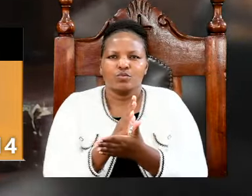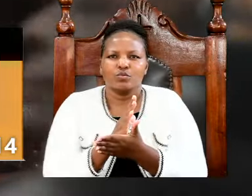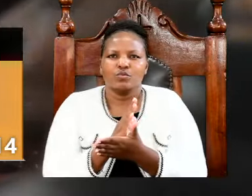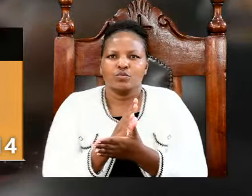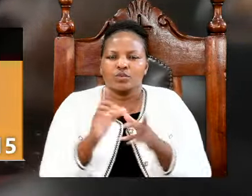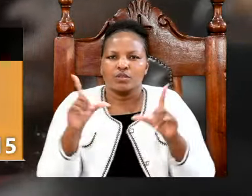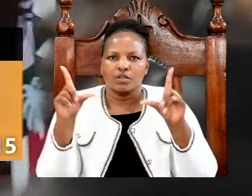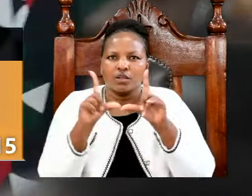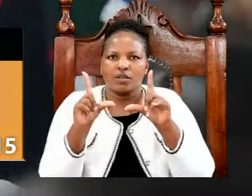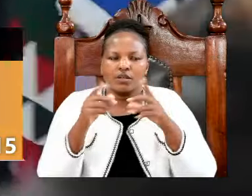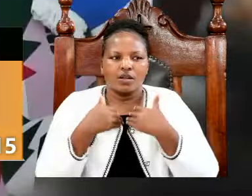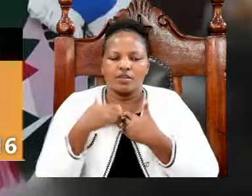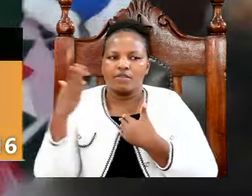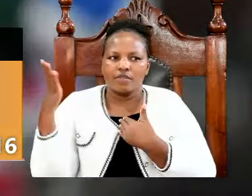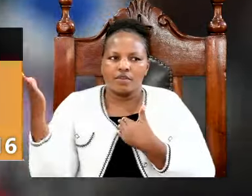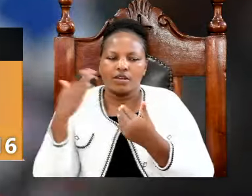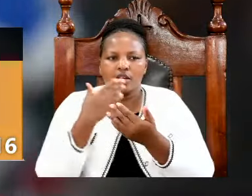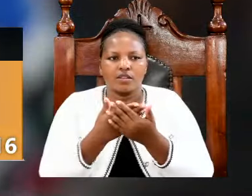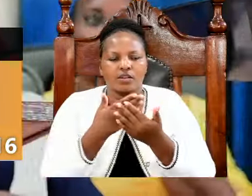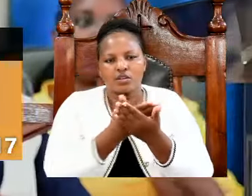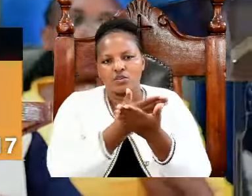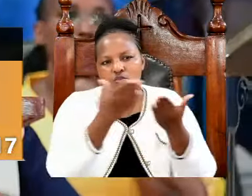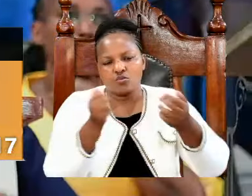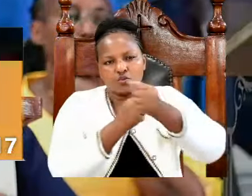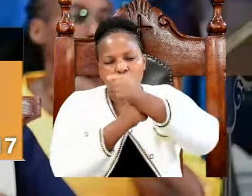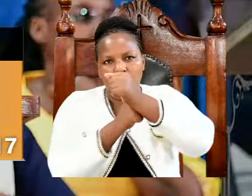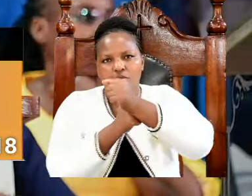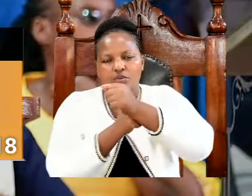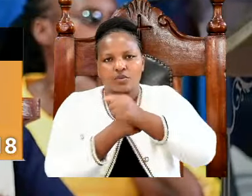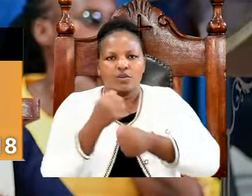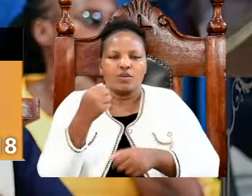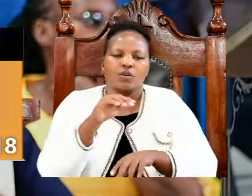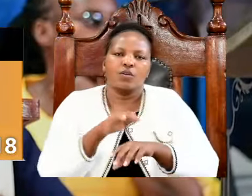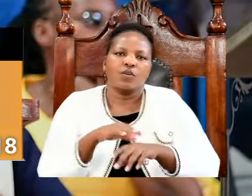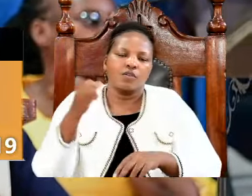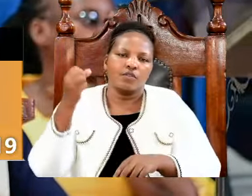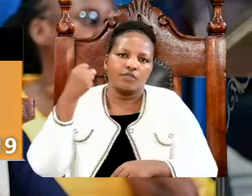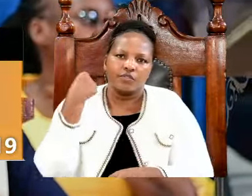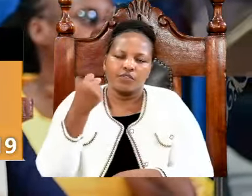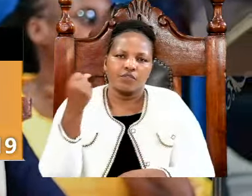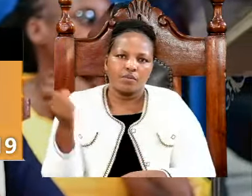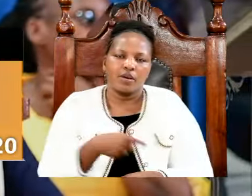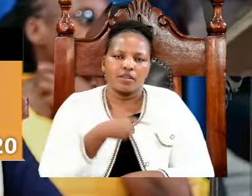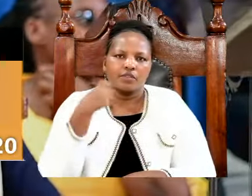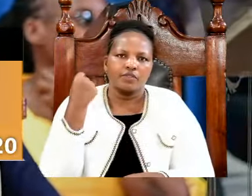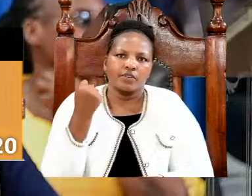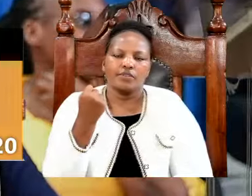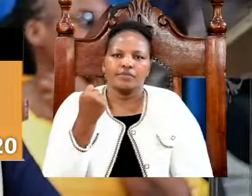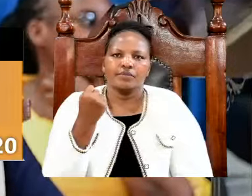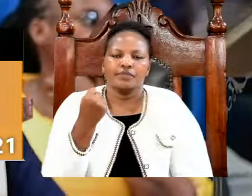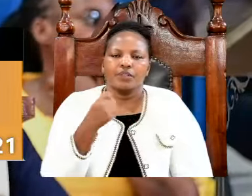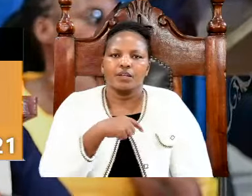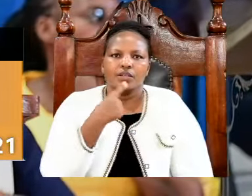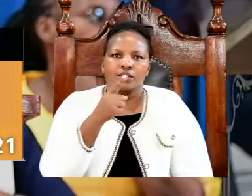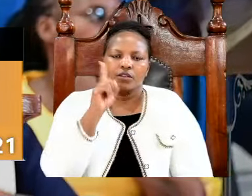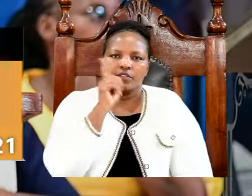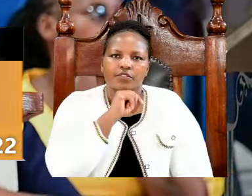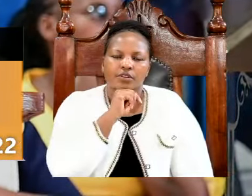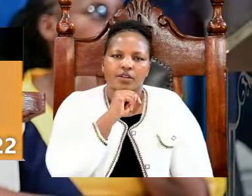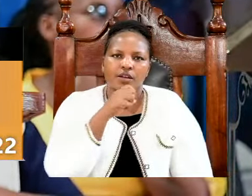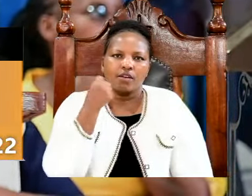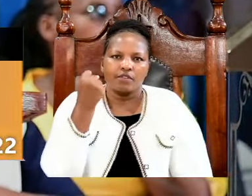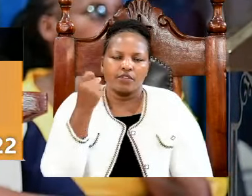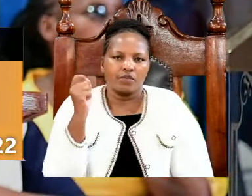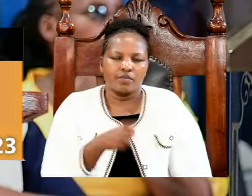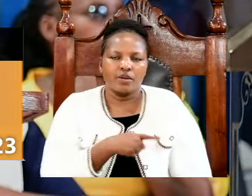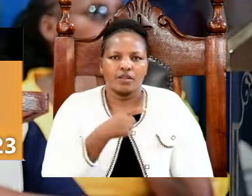kadi hapa ya kushukuru kwa vile tulisimama na yeye tarehe 5 mwezi huu wa 5, na inasema the 5th